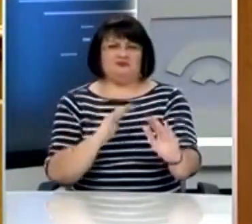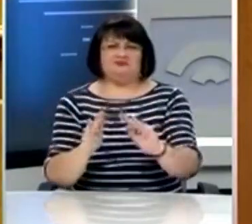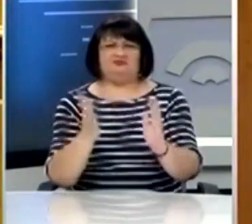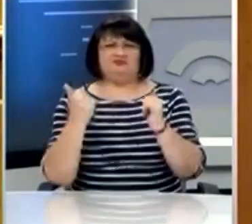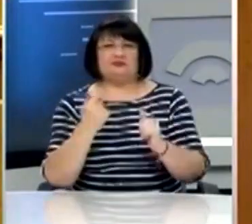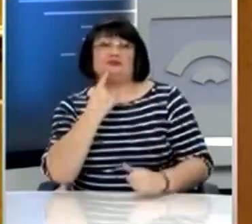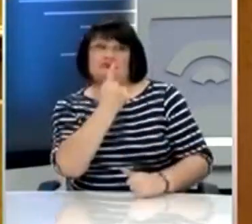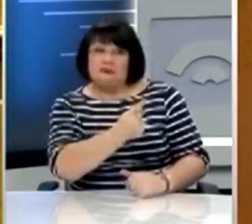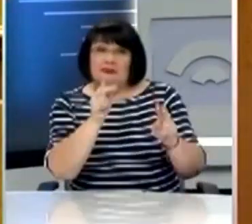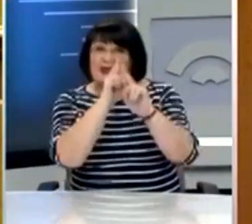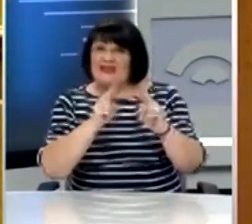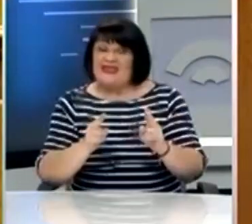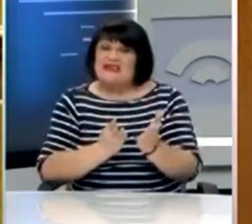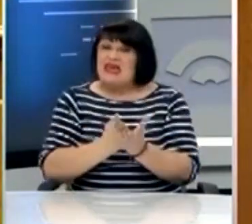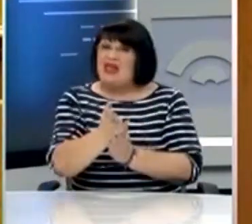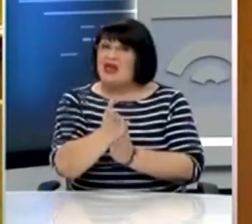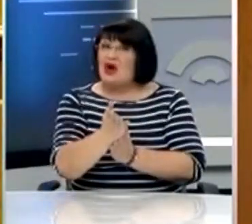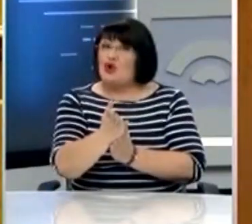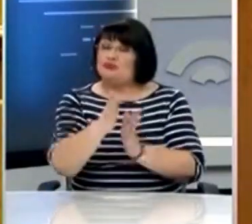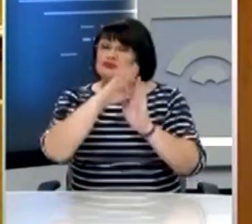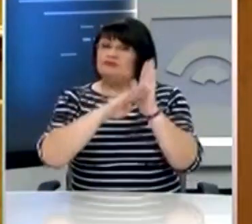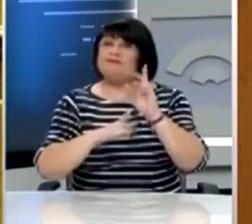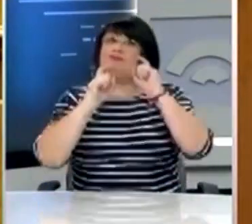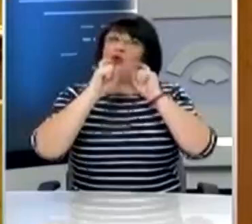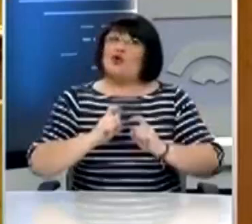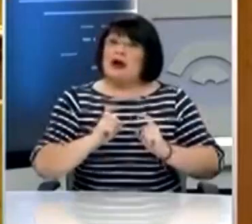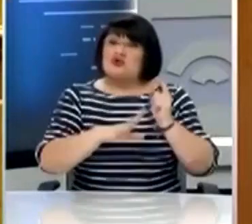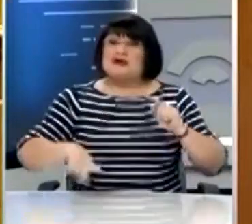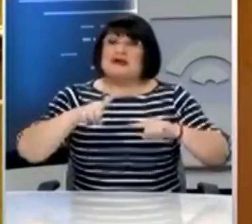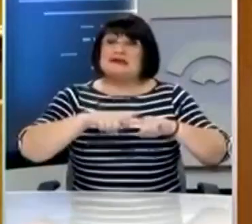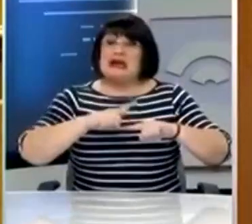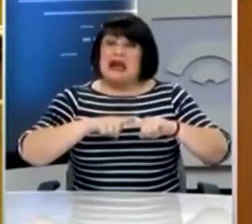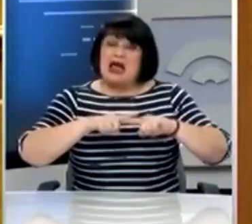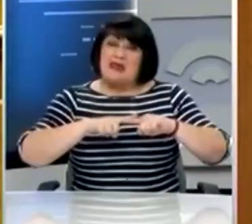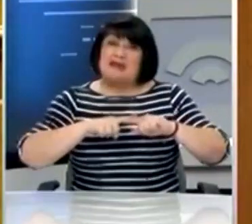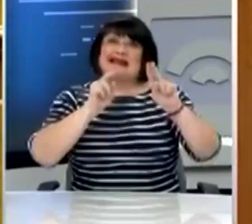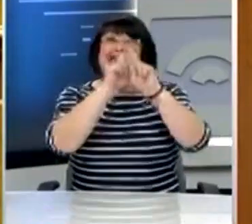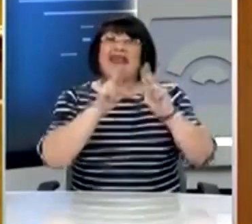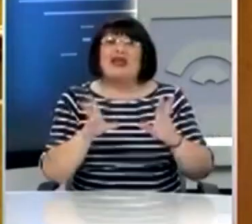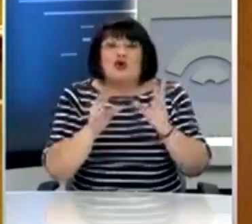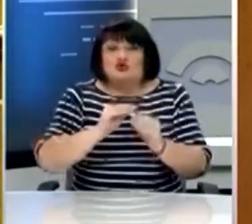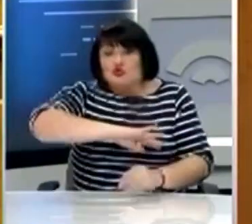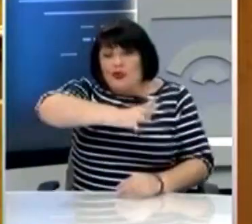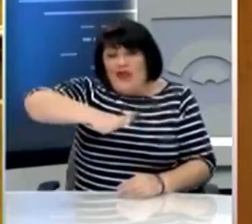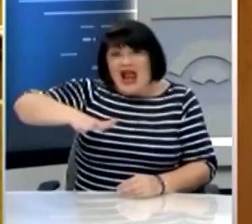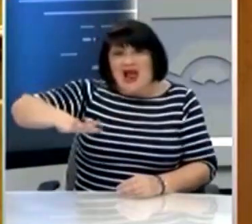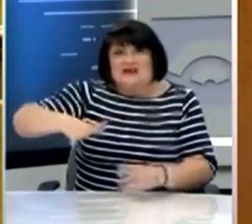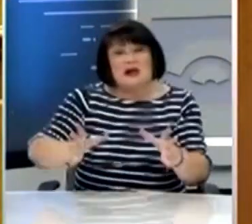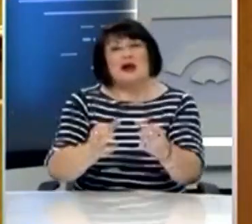για διεθνές δίκαιο και για την υποχρέωση της χώρας με βάση το δίκαιο της θάλασσας να